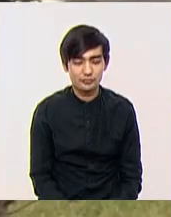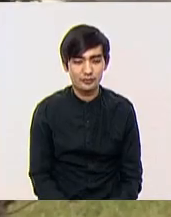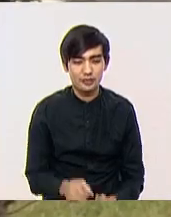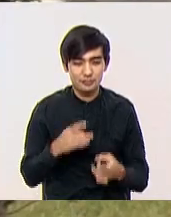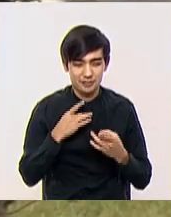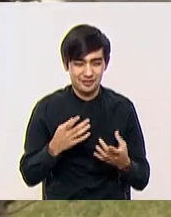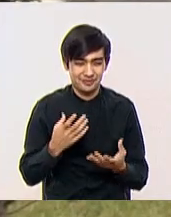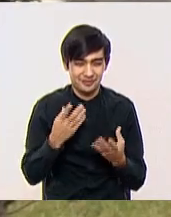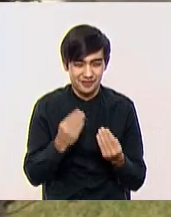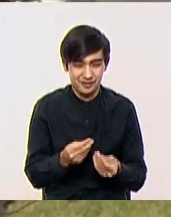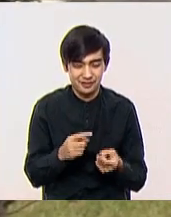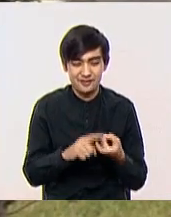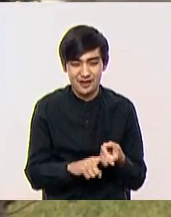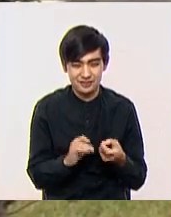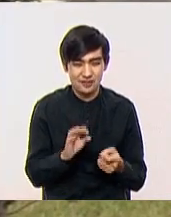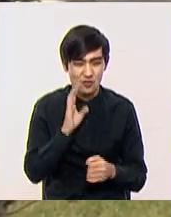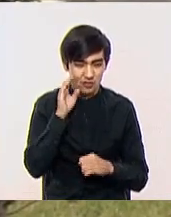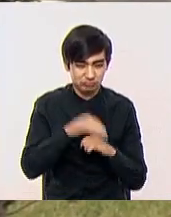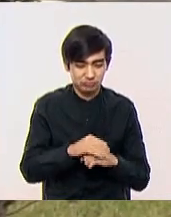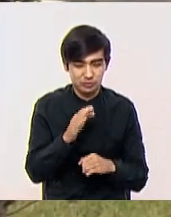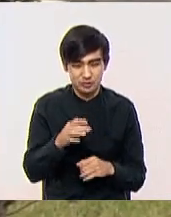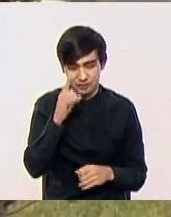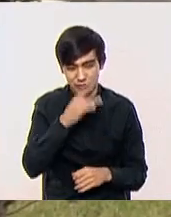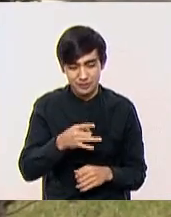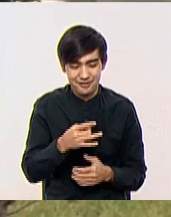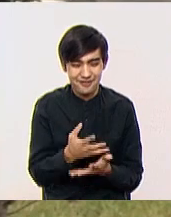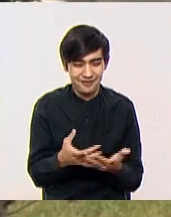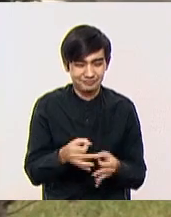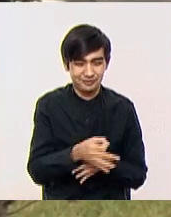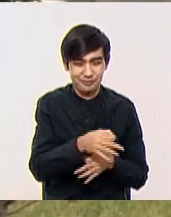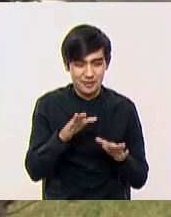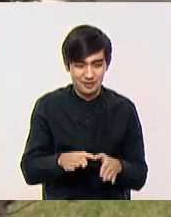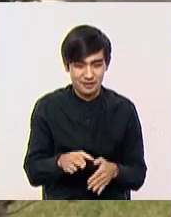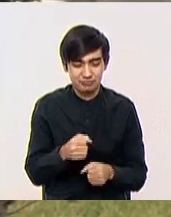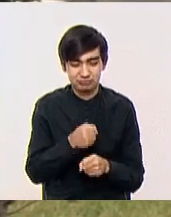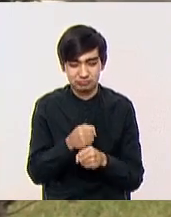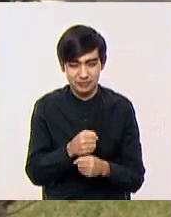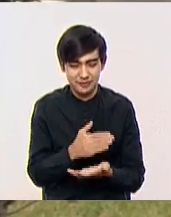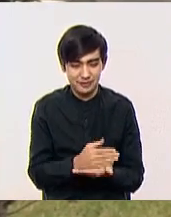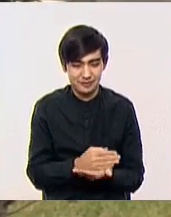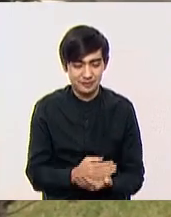Тәуелсіздік мерейтойына арналған шаралар таңнан кешке дейін республикамыздың барлық өңірлерінде ұйымдастырылып жатыр. Ерғанат,